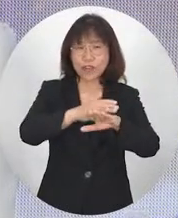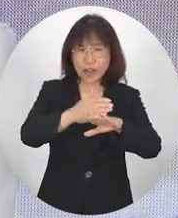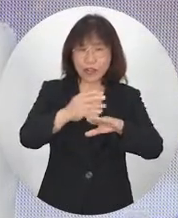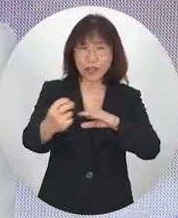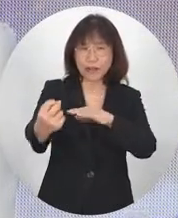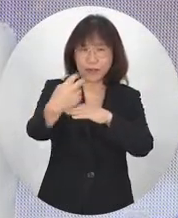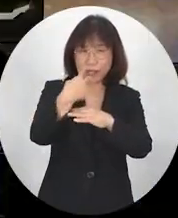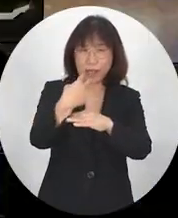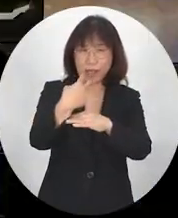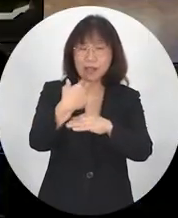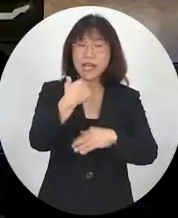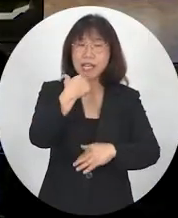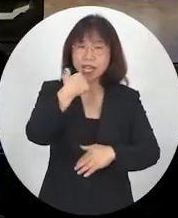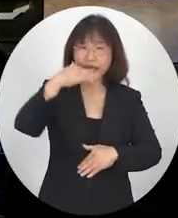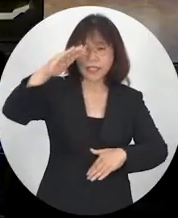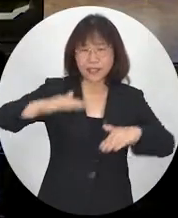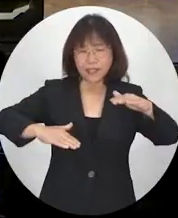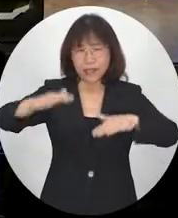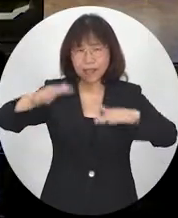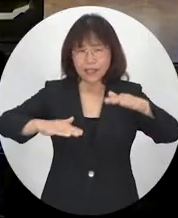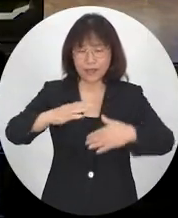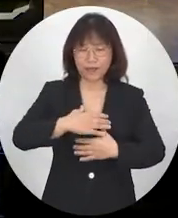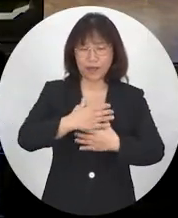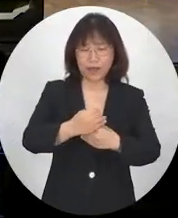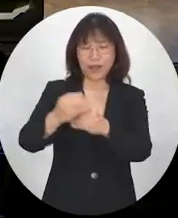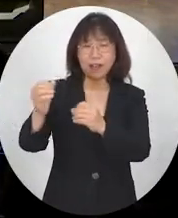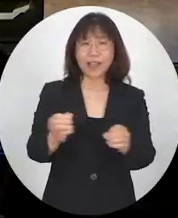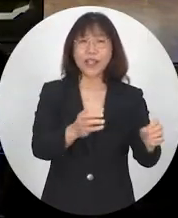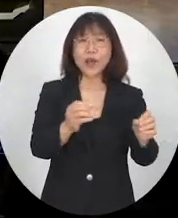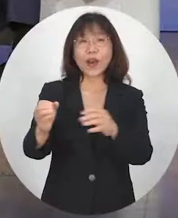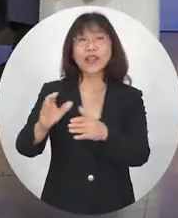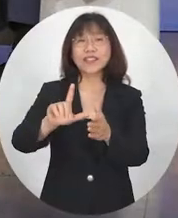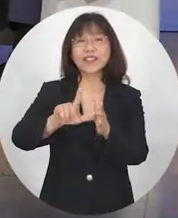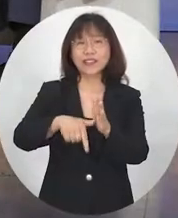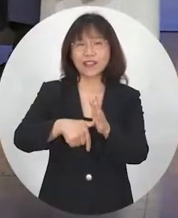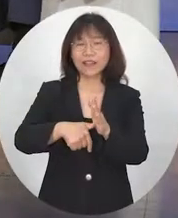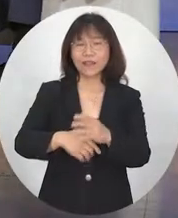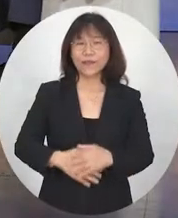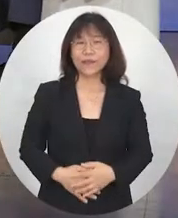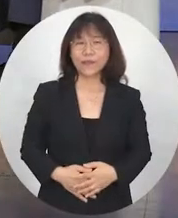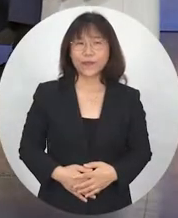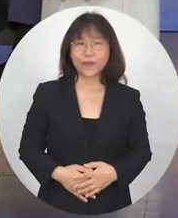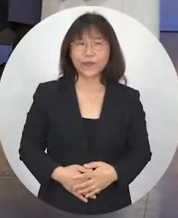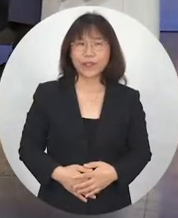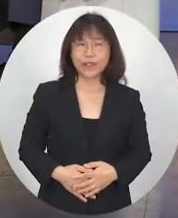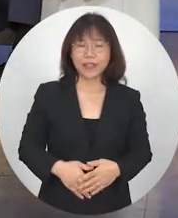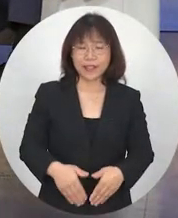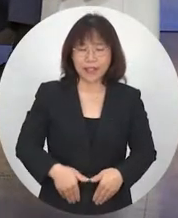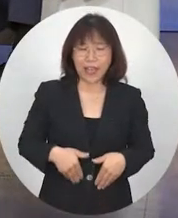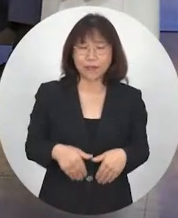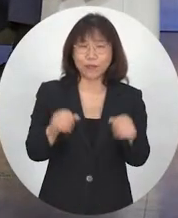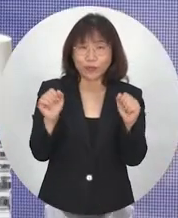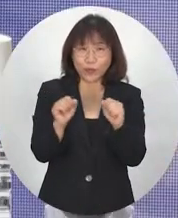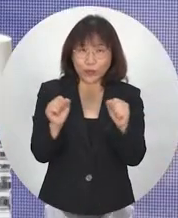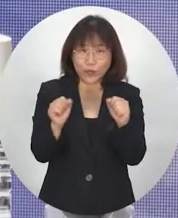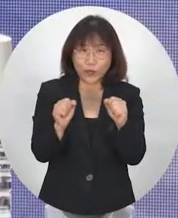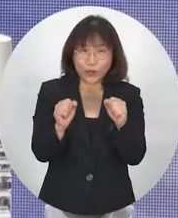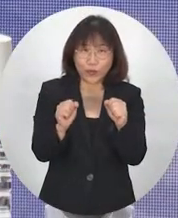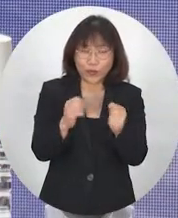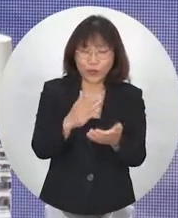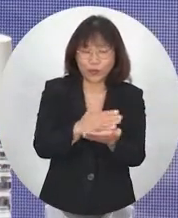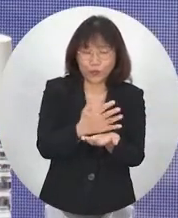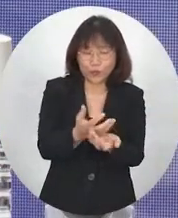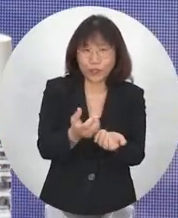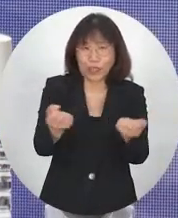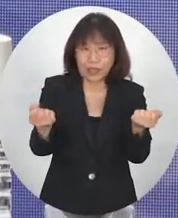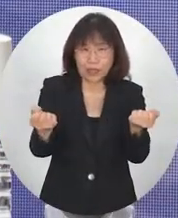간 신구세대 차이에 대해 편안하게 이야기해보는 소중한 시간이 됐습니다. 강서구는 남북분단 70여 년